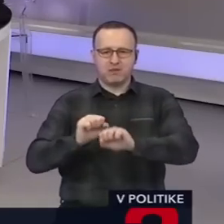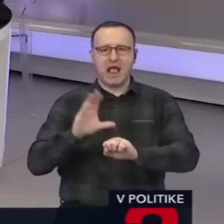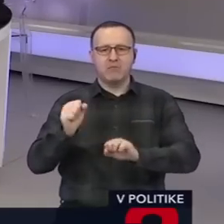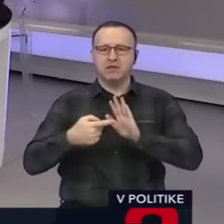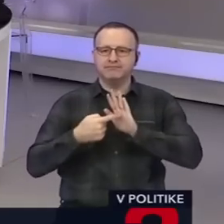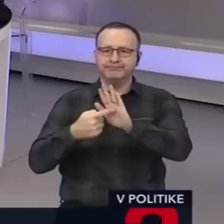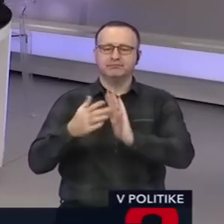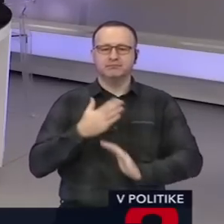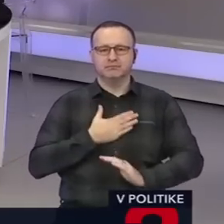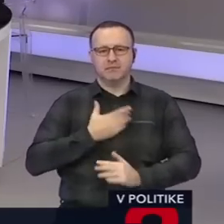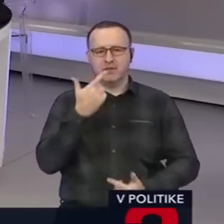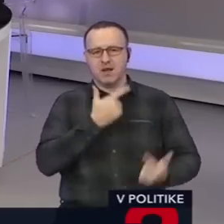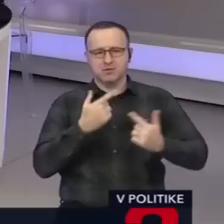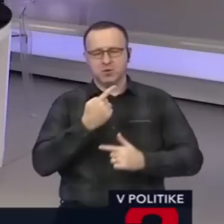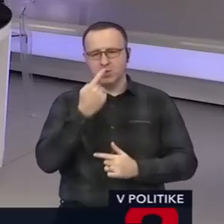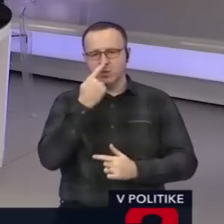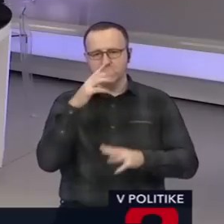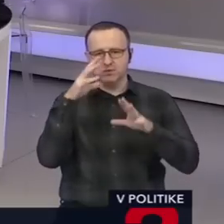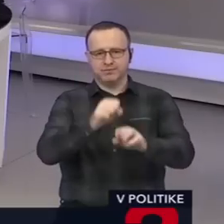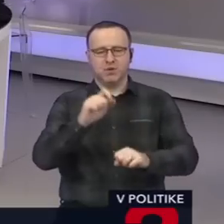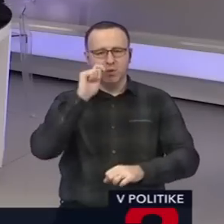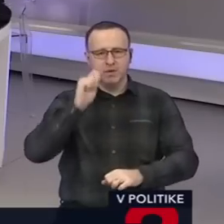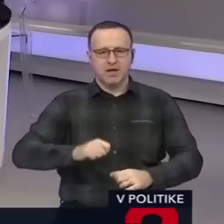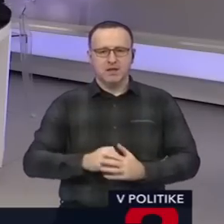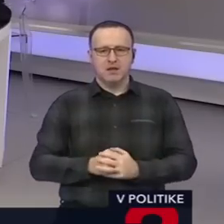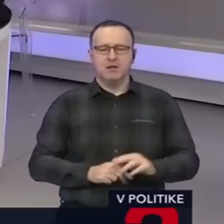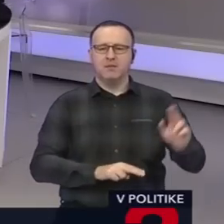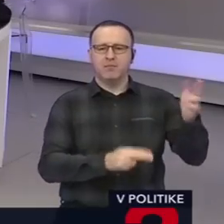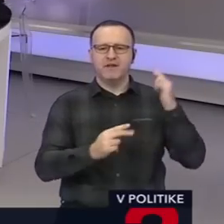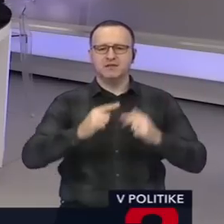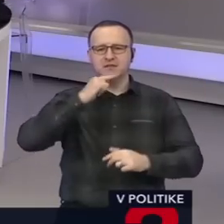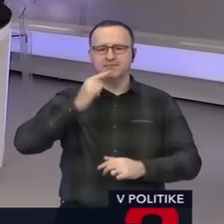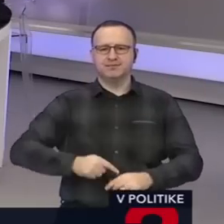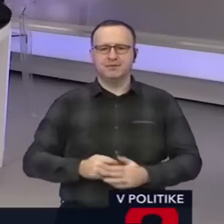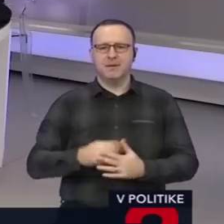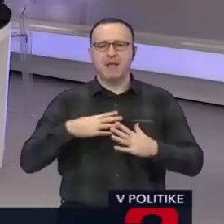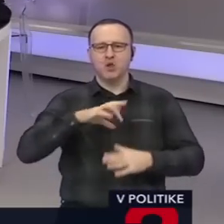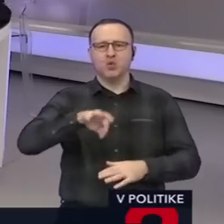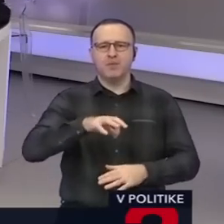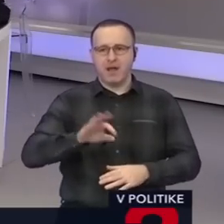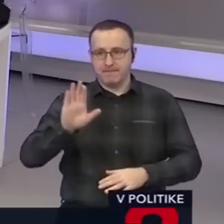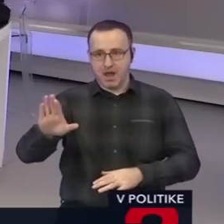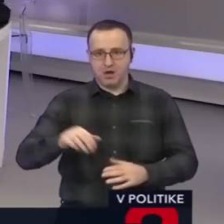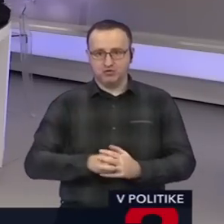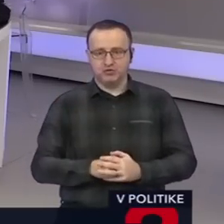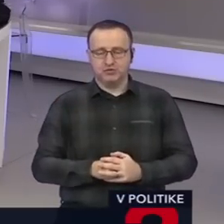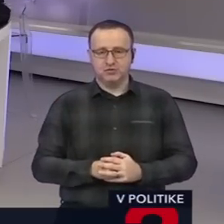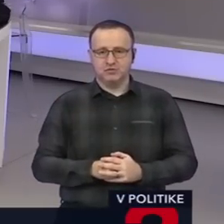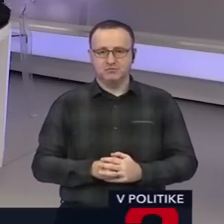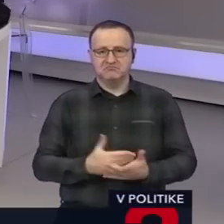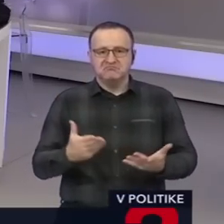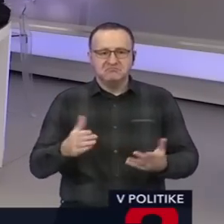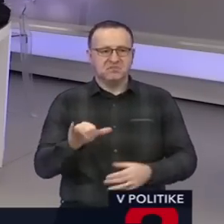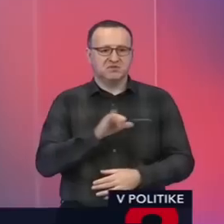svoj názor na ruskú inváziu na Ukrajine. Povolávací rozkaz, pán poslanec Krúpa. Máte? Nemáte? Je zaujímavé, ako tí,